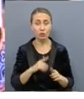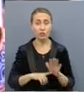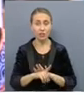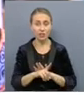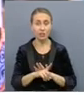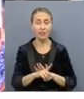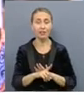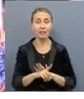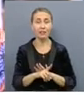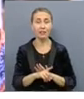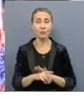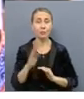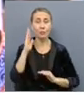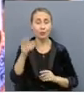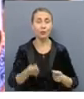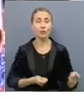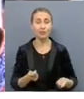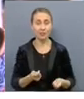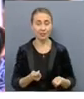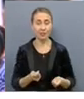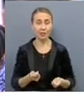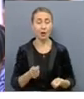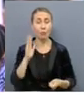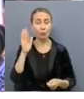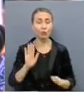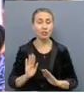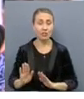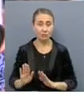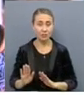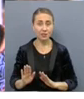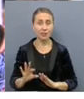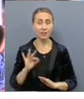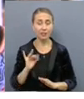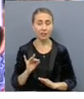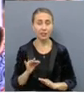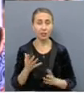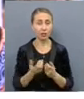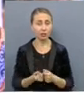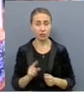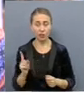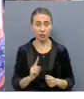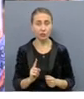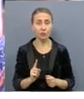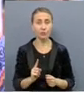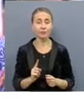для будущих руководителей, для будущих заместителей. И считаю, что